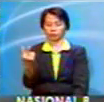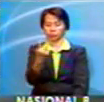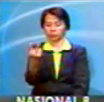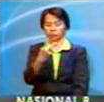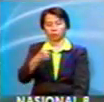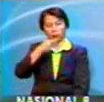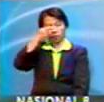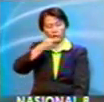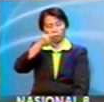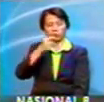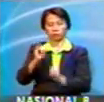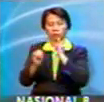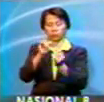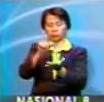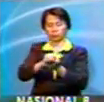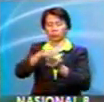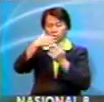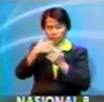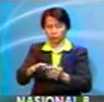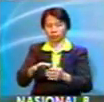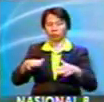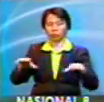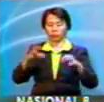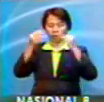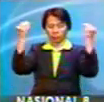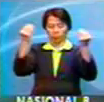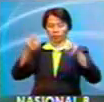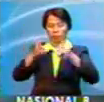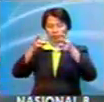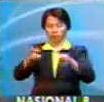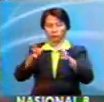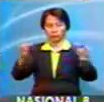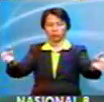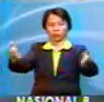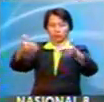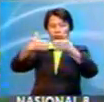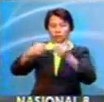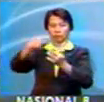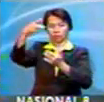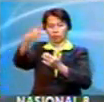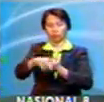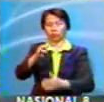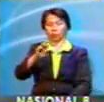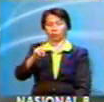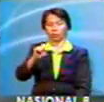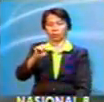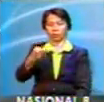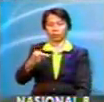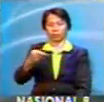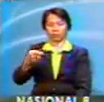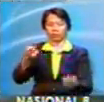Kedua-duanya berkata demikian pada sidang media selepas menyempurnakan majlis perasmian dan penutup program Mutakar Kebangsaan Biro